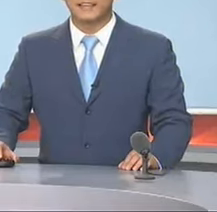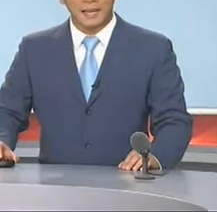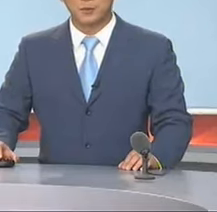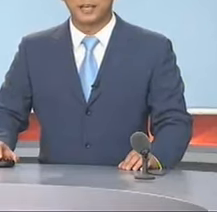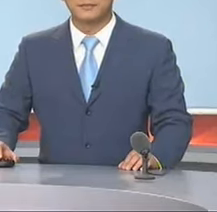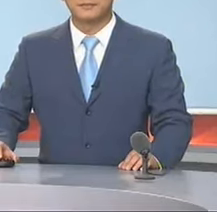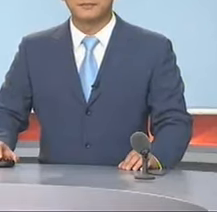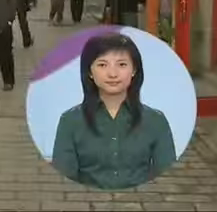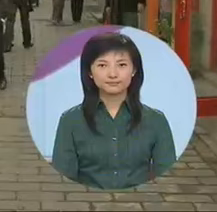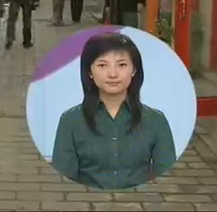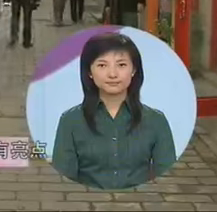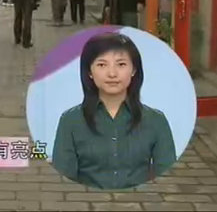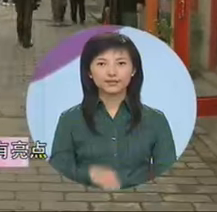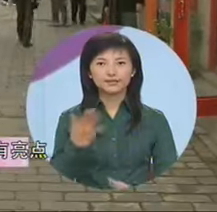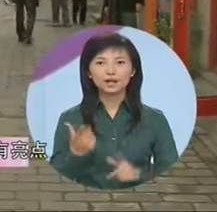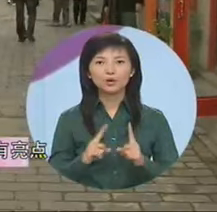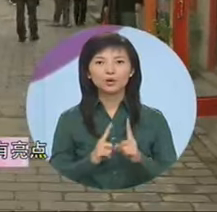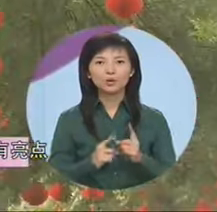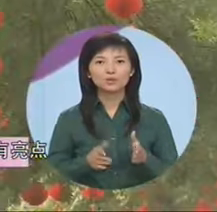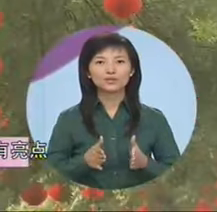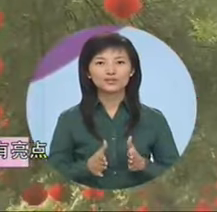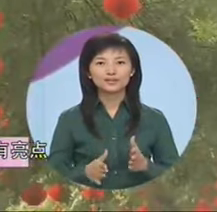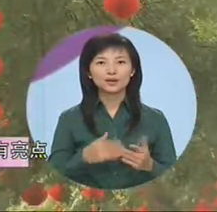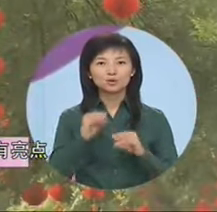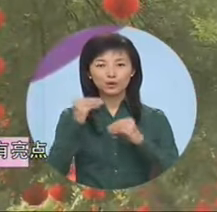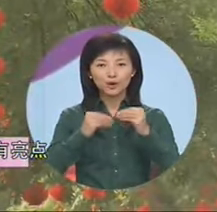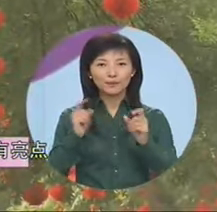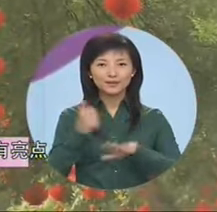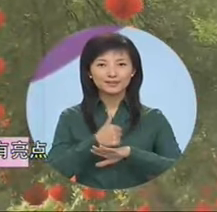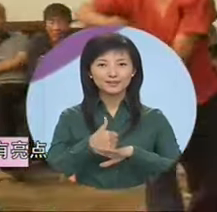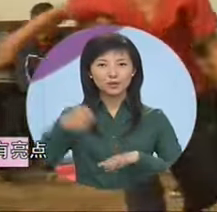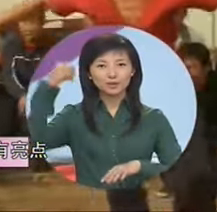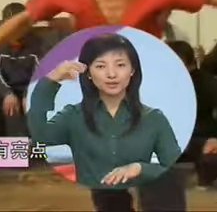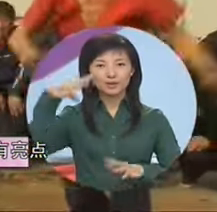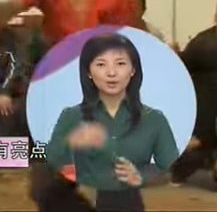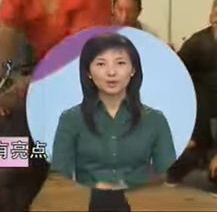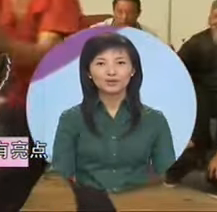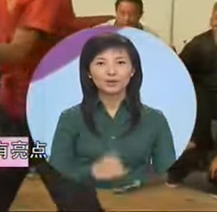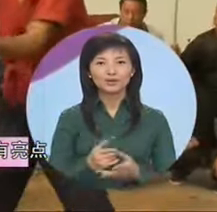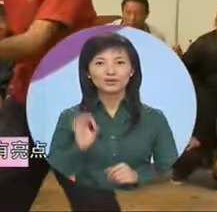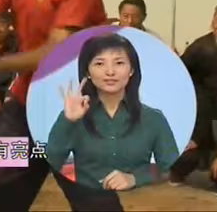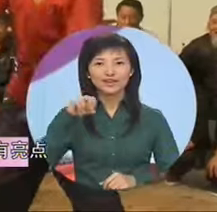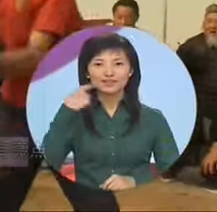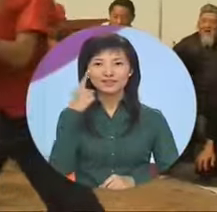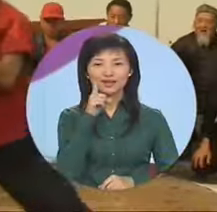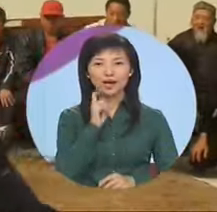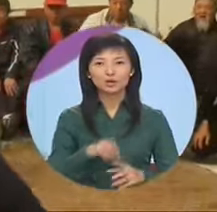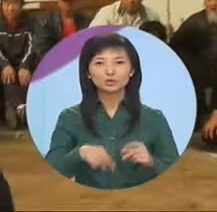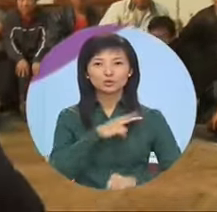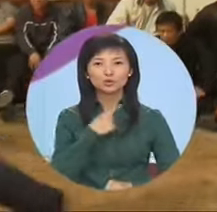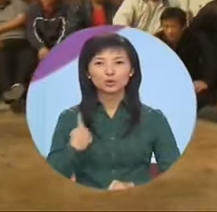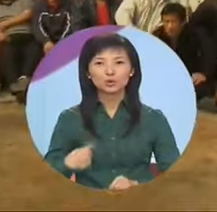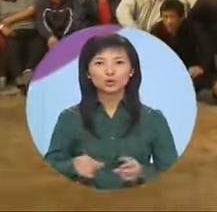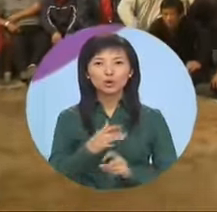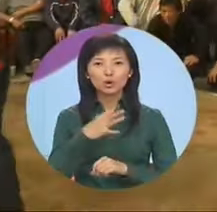节开幕了。 南锣鼓巷装扮一新，大红灯笼高高挂起。在勤劳胡同31号，中国式摔跤、中